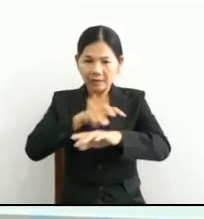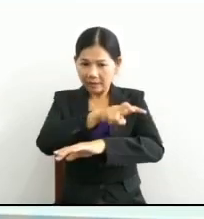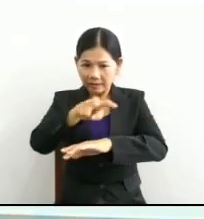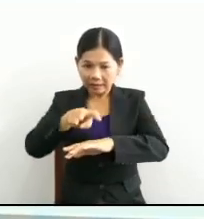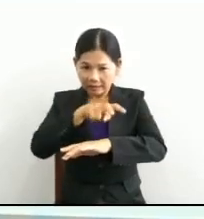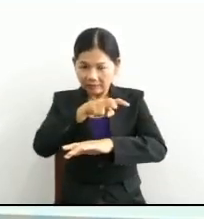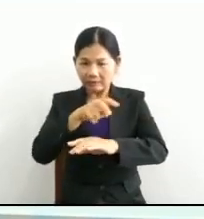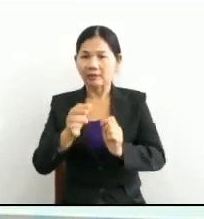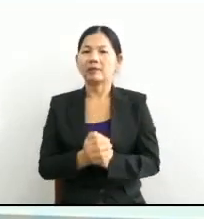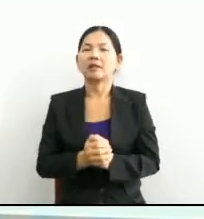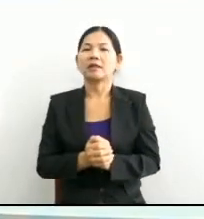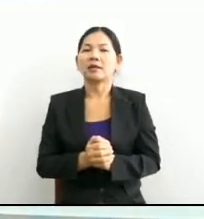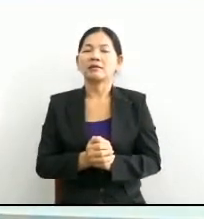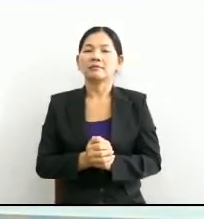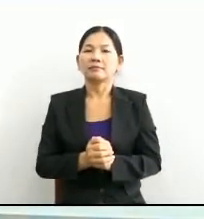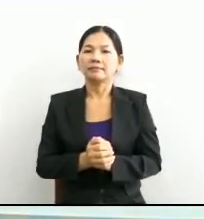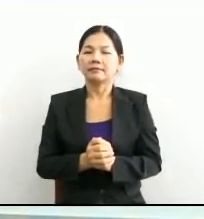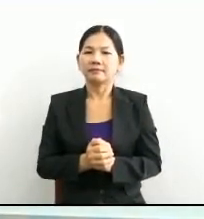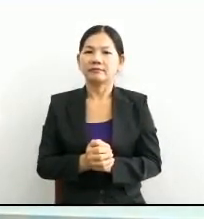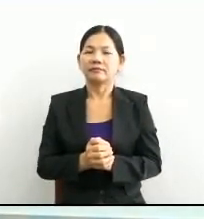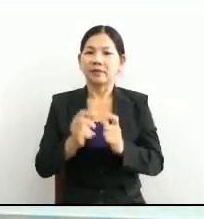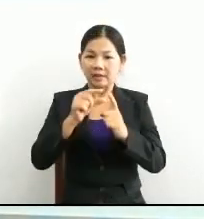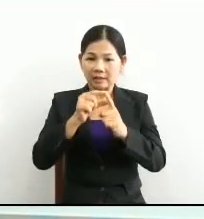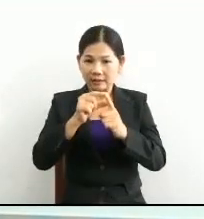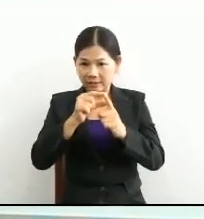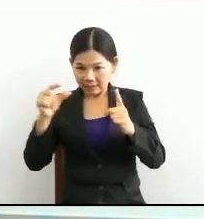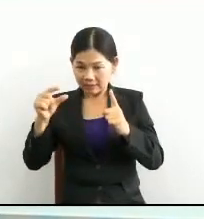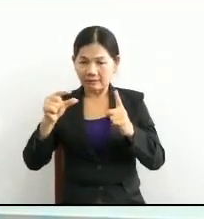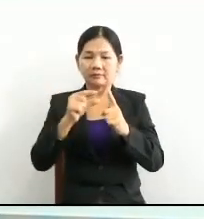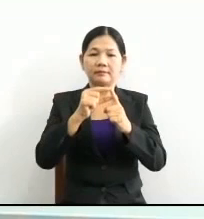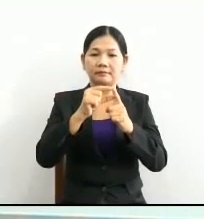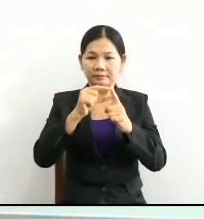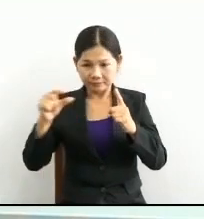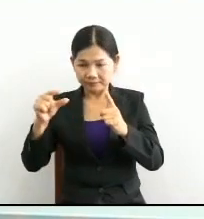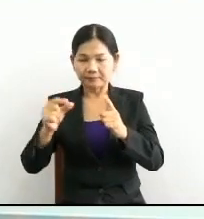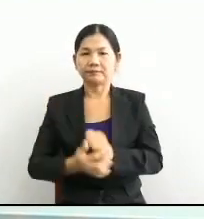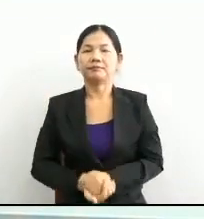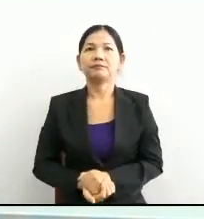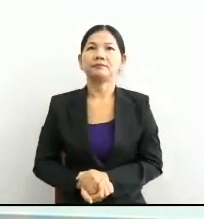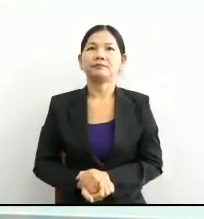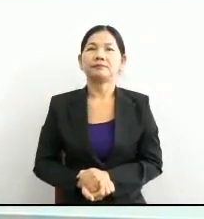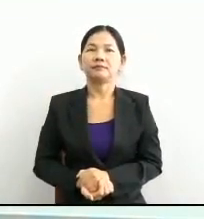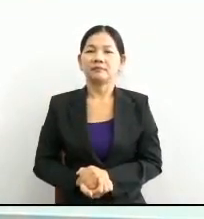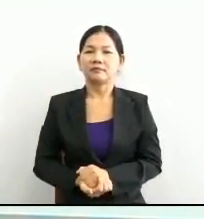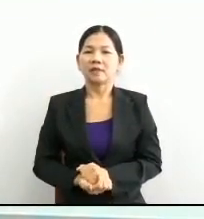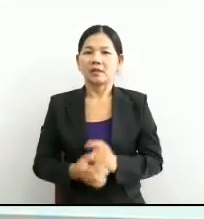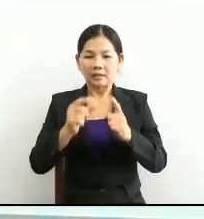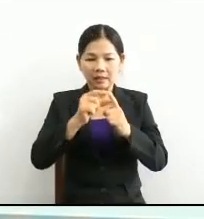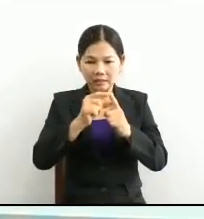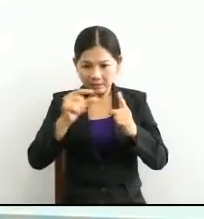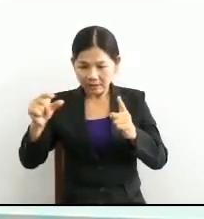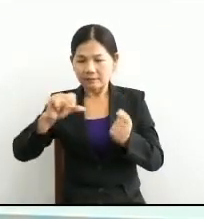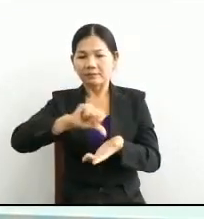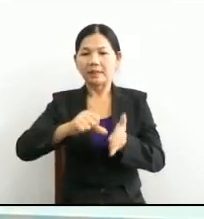chí thân bị chí cái gớt chia kệ đi à sáp cha thân bị chí kệ đi à sáp miên này